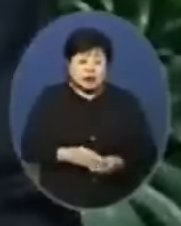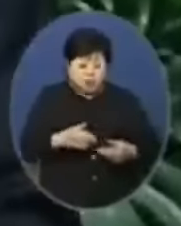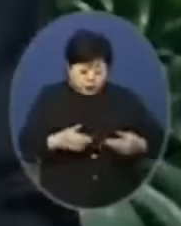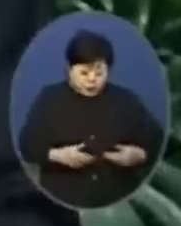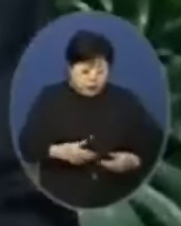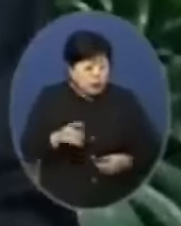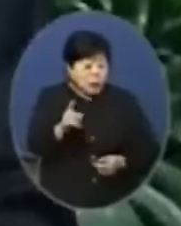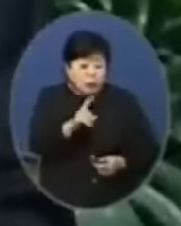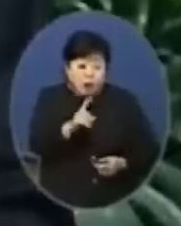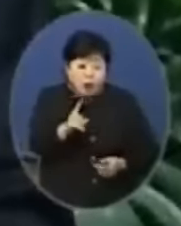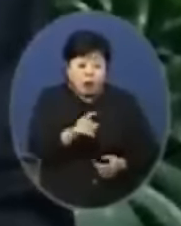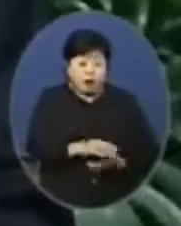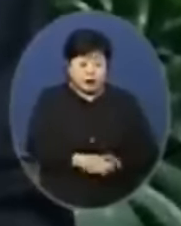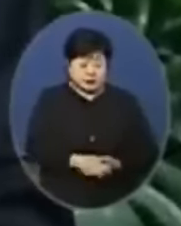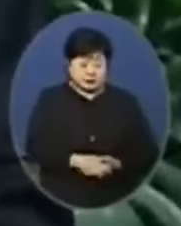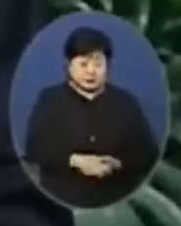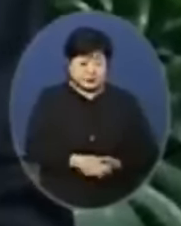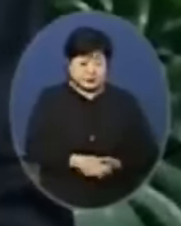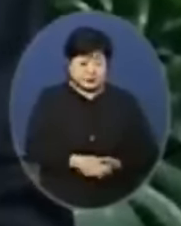것이 뭐겠습니까?